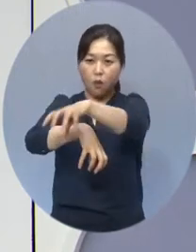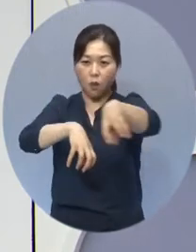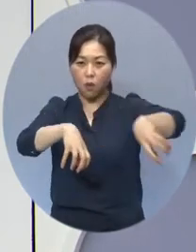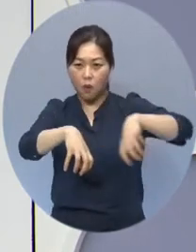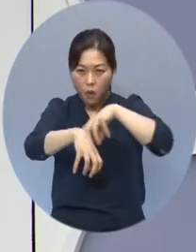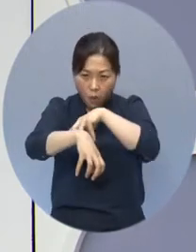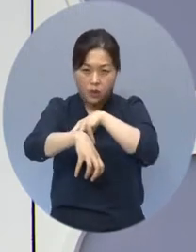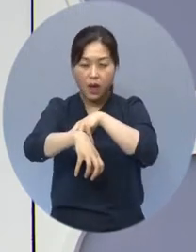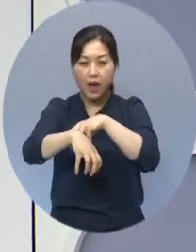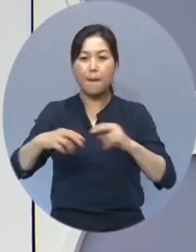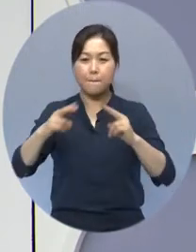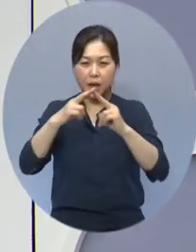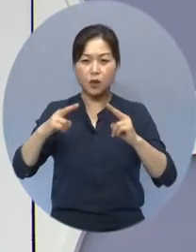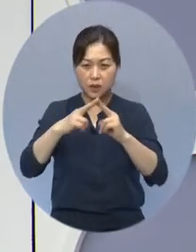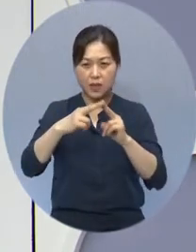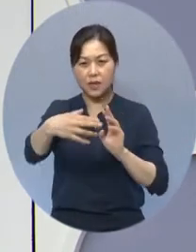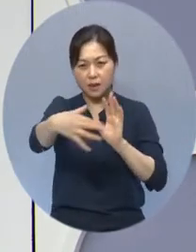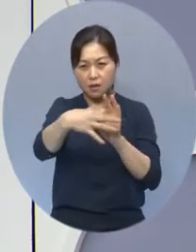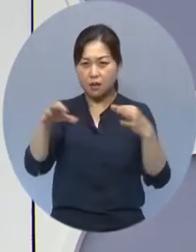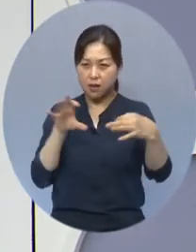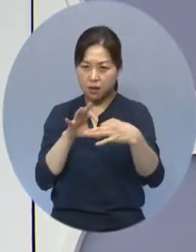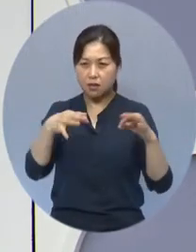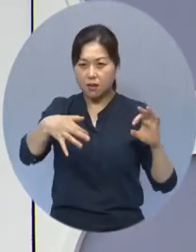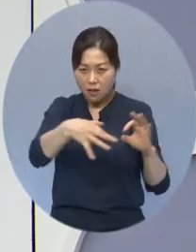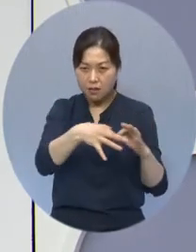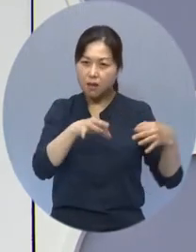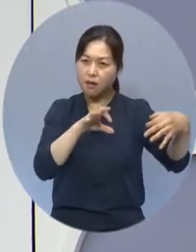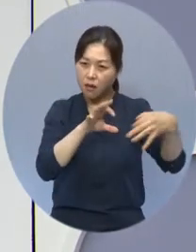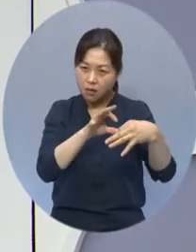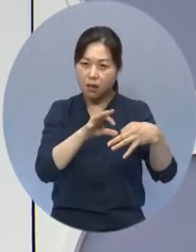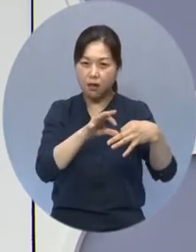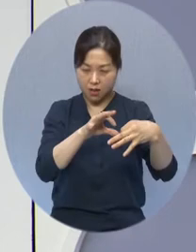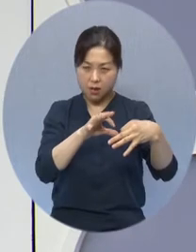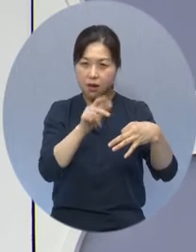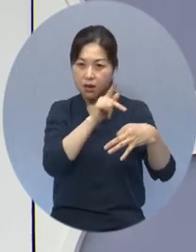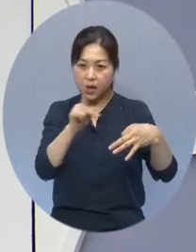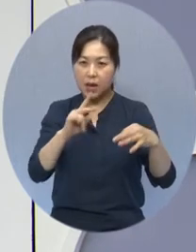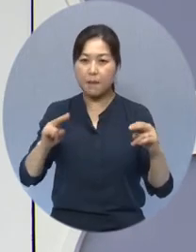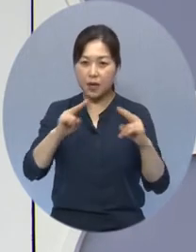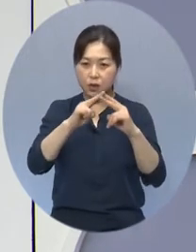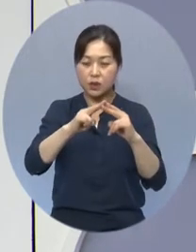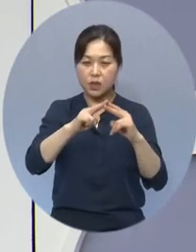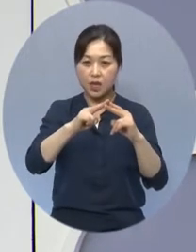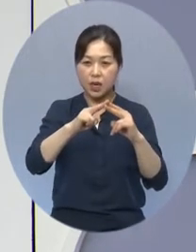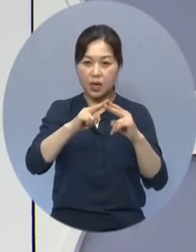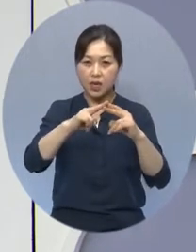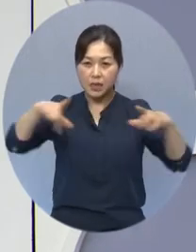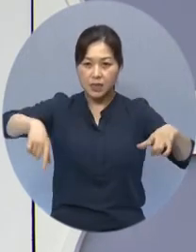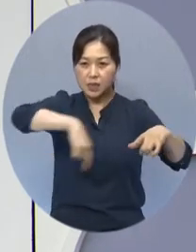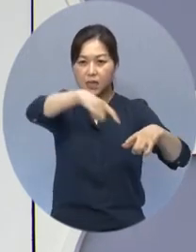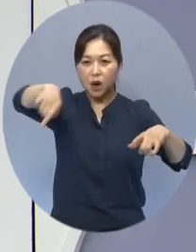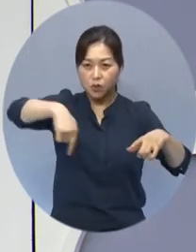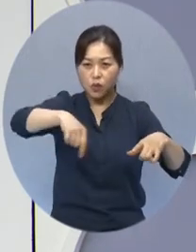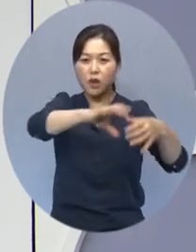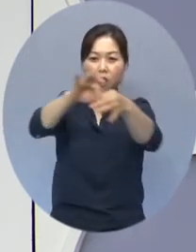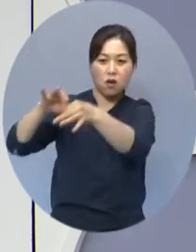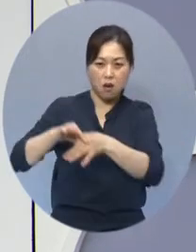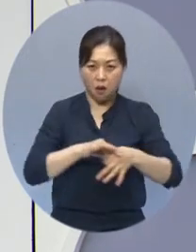반도체 분야를 전부 연결하는 소위 말한 K반도체 벨트의 핵심으로 우리는 갈 수